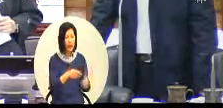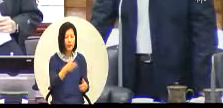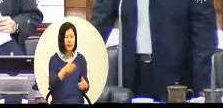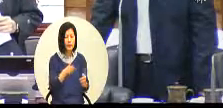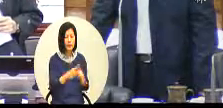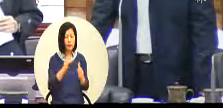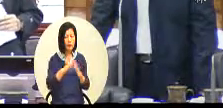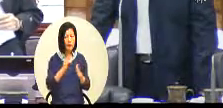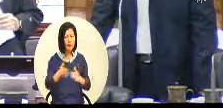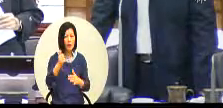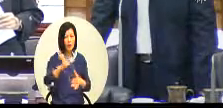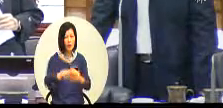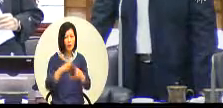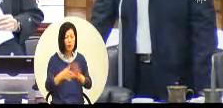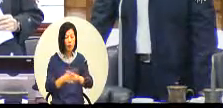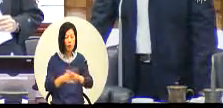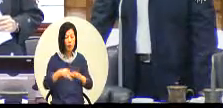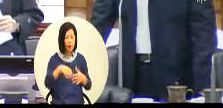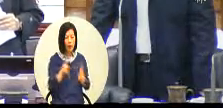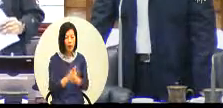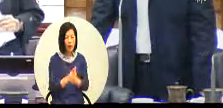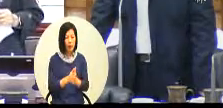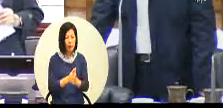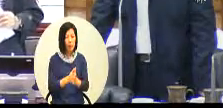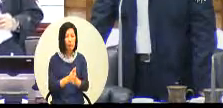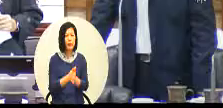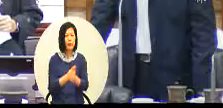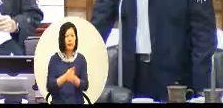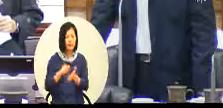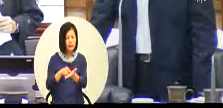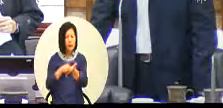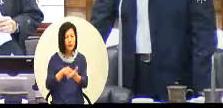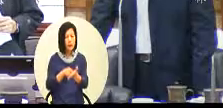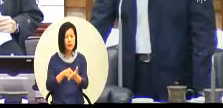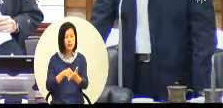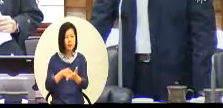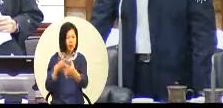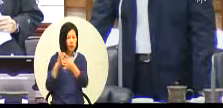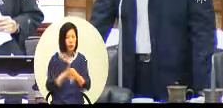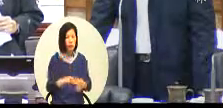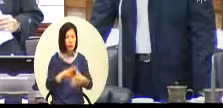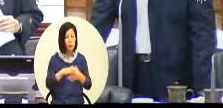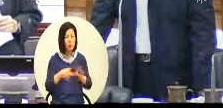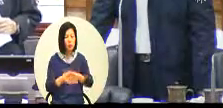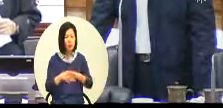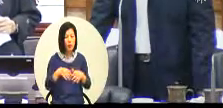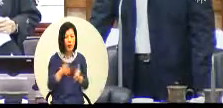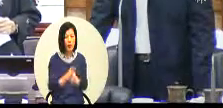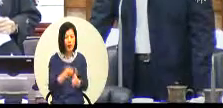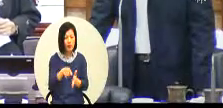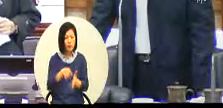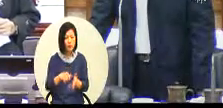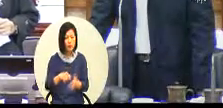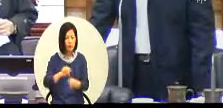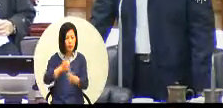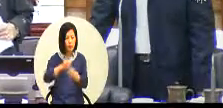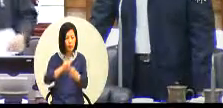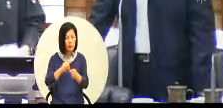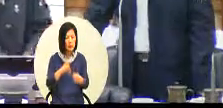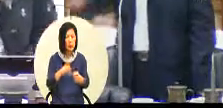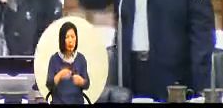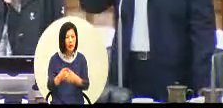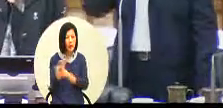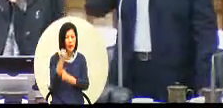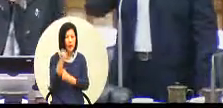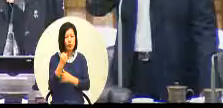文化部争取的这个部分，那我们会继续跟文化部在这个部分快马加鞭来处理，谢谢。